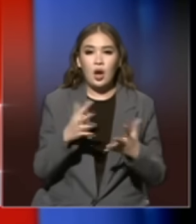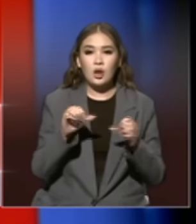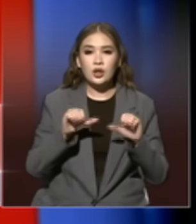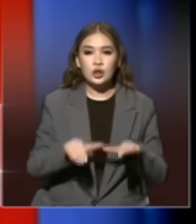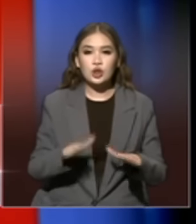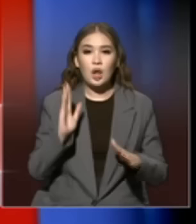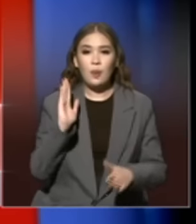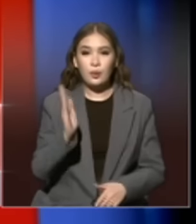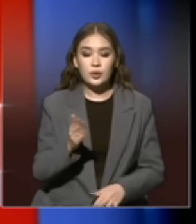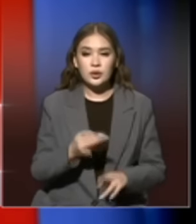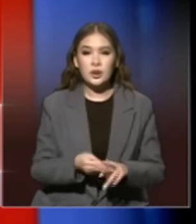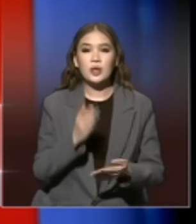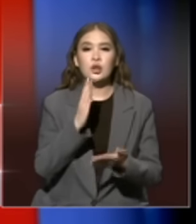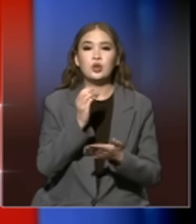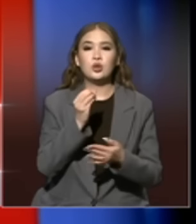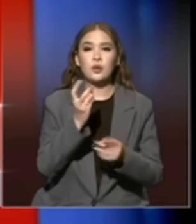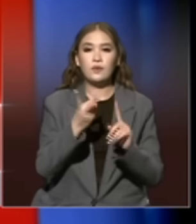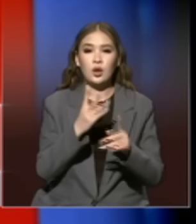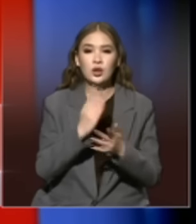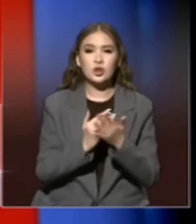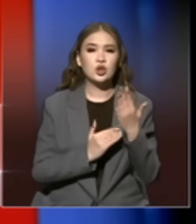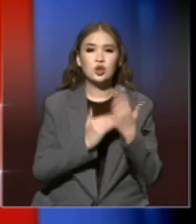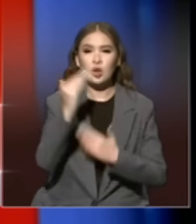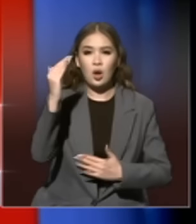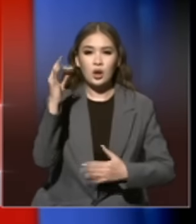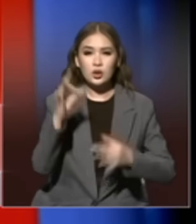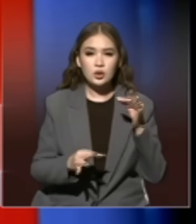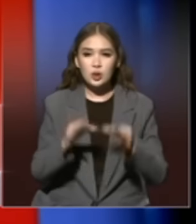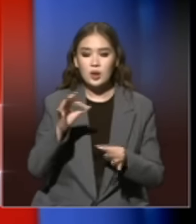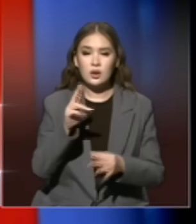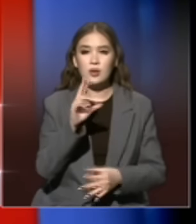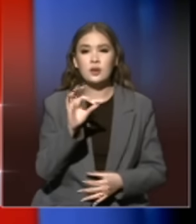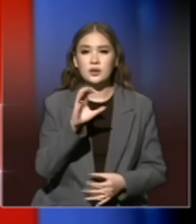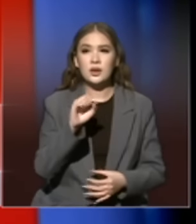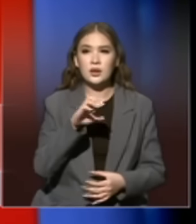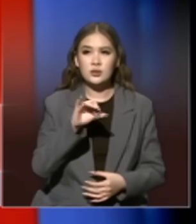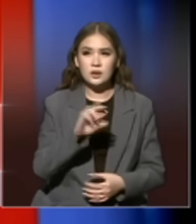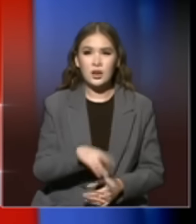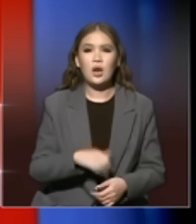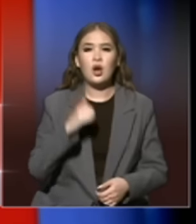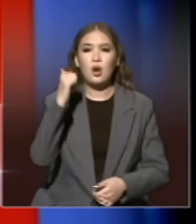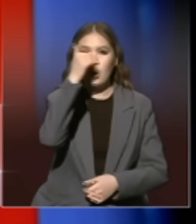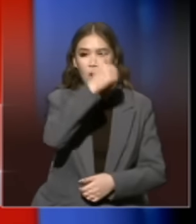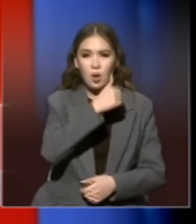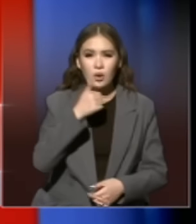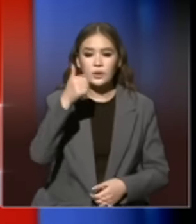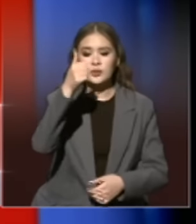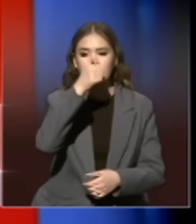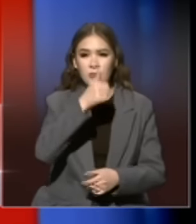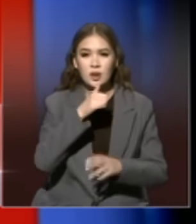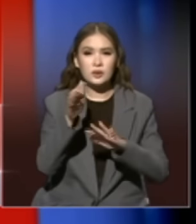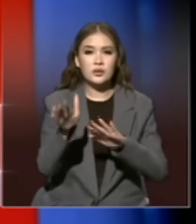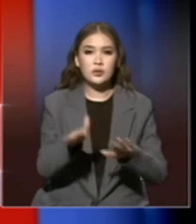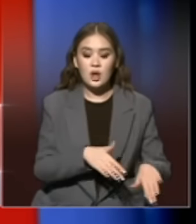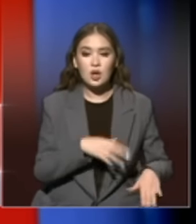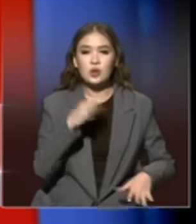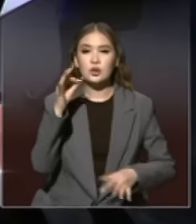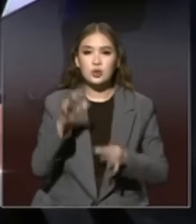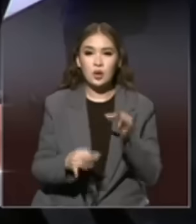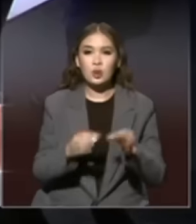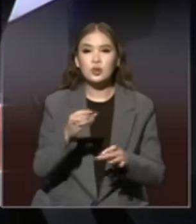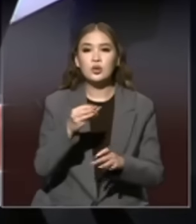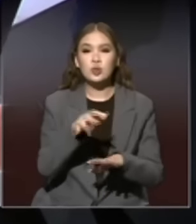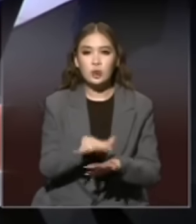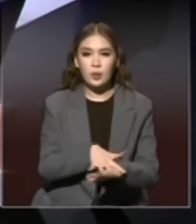кейін кассация деген бар жоғары сотта. Ол осылай жүре береді жылда байлап. Сондықтан оның